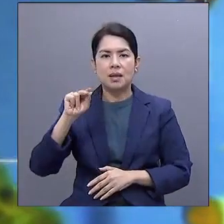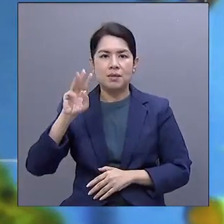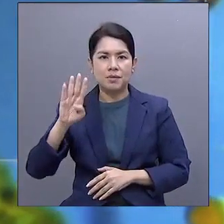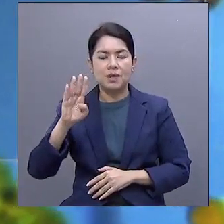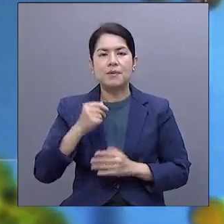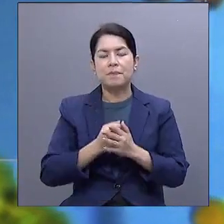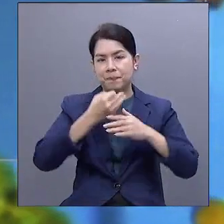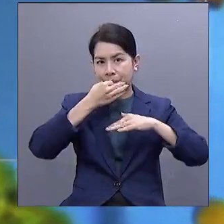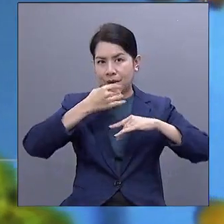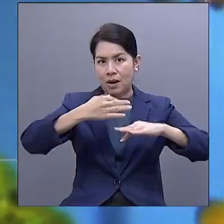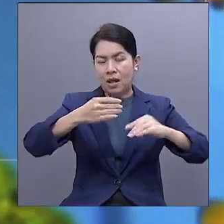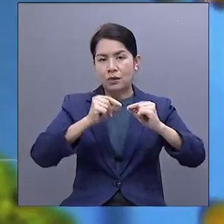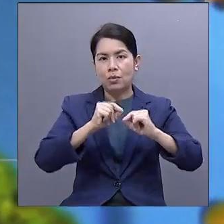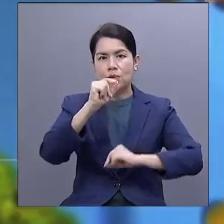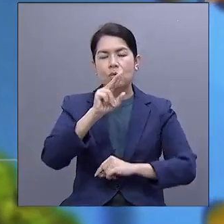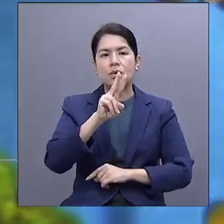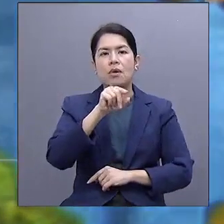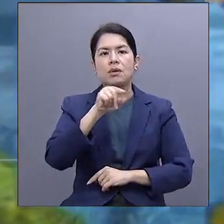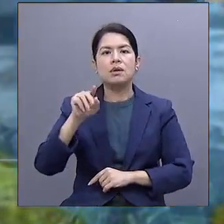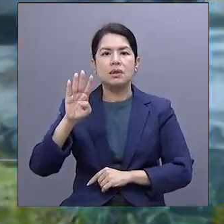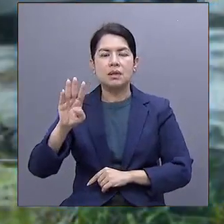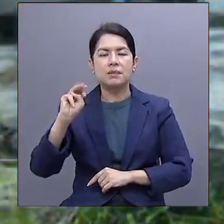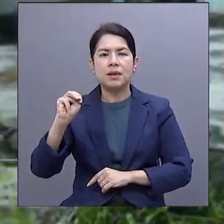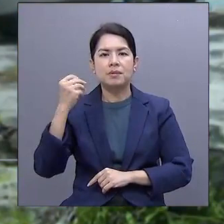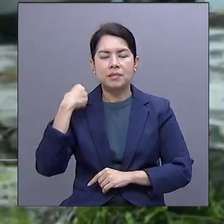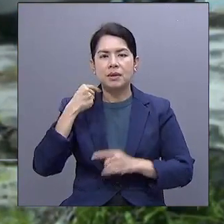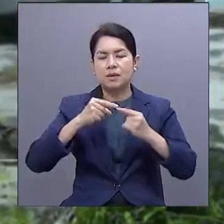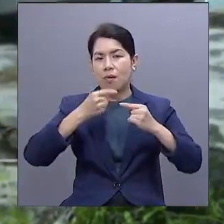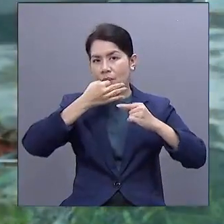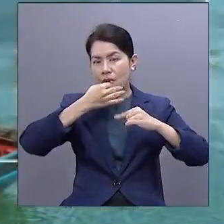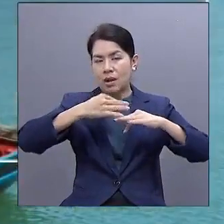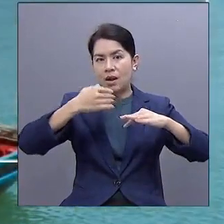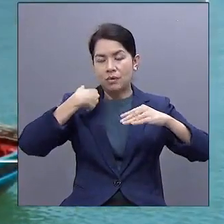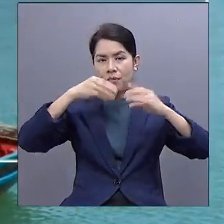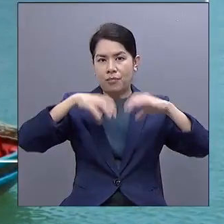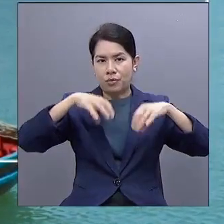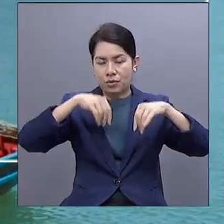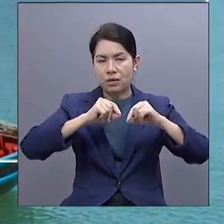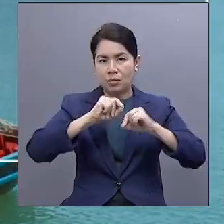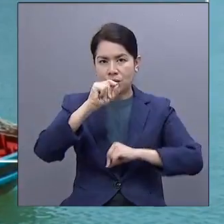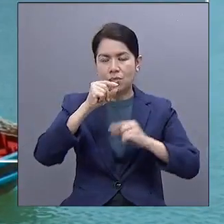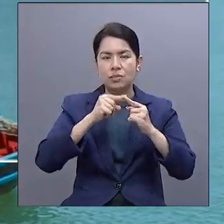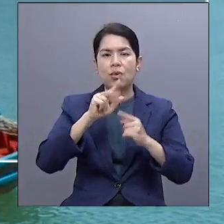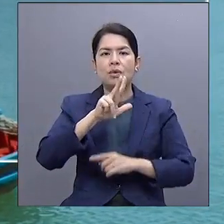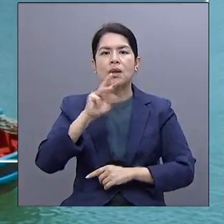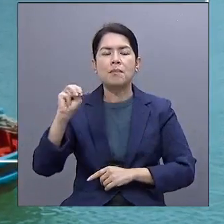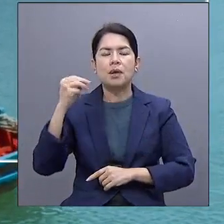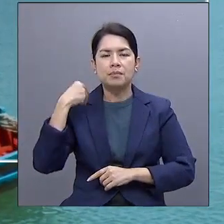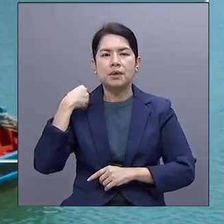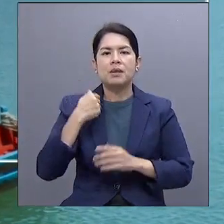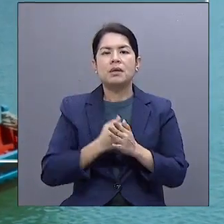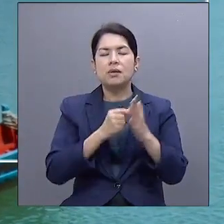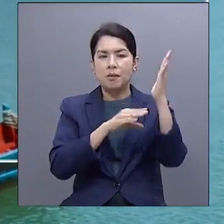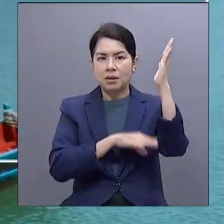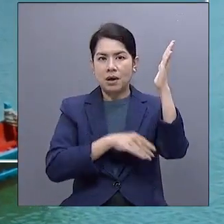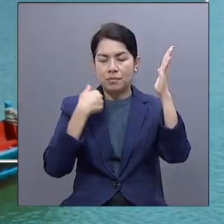ลมีคลื่นสูง 2-3 เมตรบริเวณที่มีฝนฟ้าคะนองคลื่นสูงมากกว่า3เมตรปิดท้ายภาคใต้มีฝนฟ้าคะนอง 60-80%